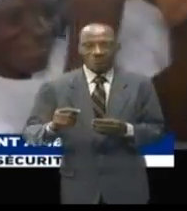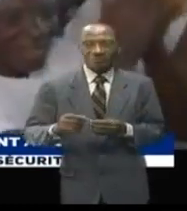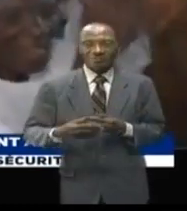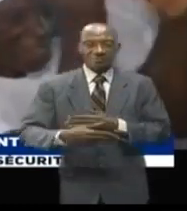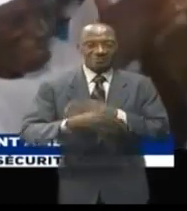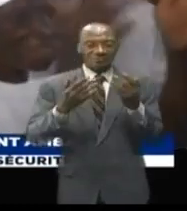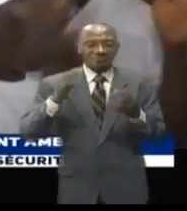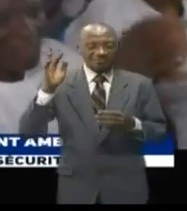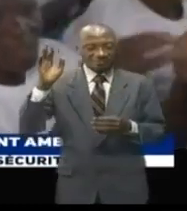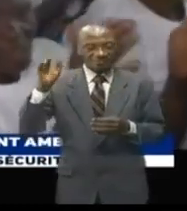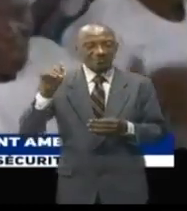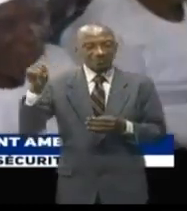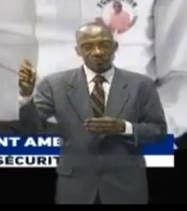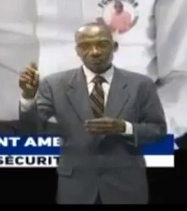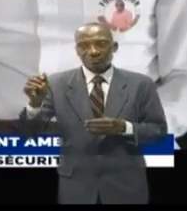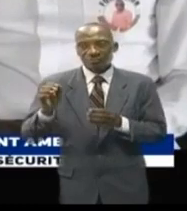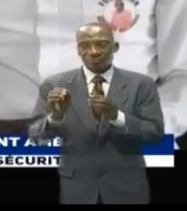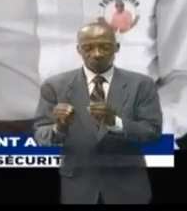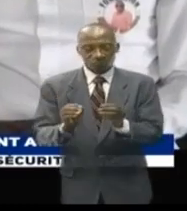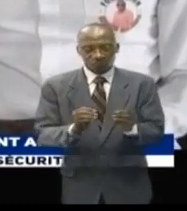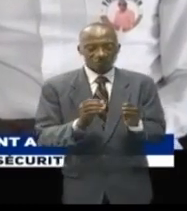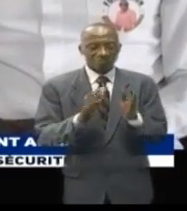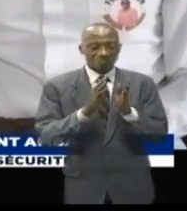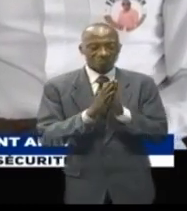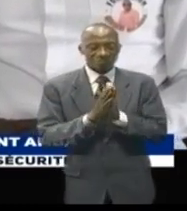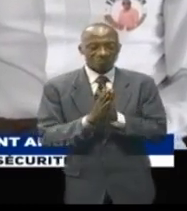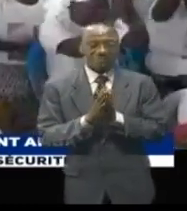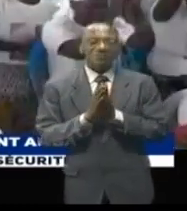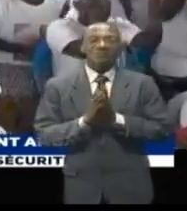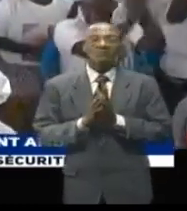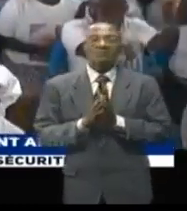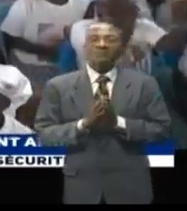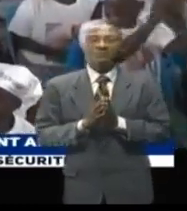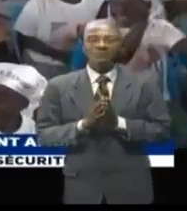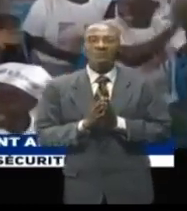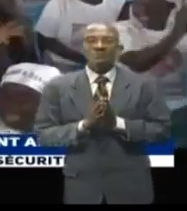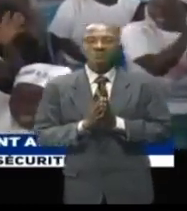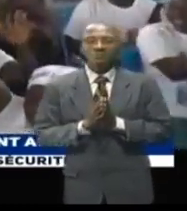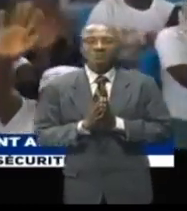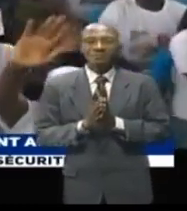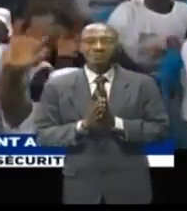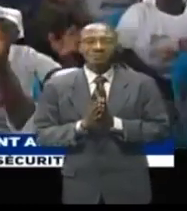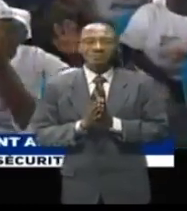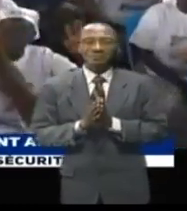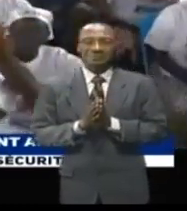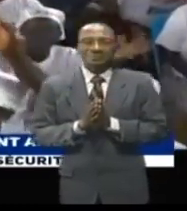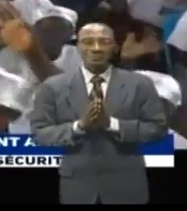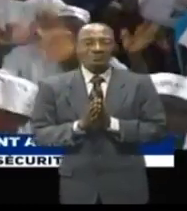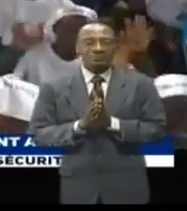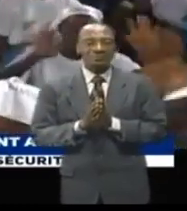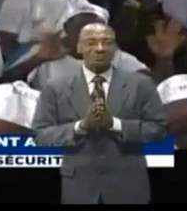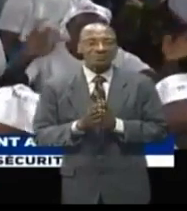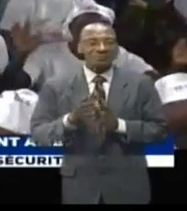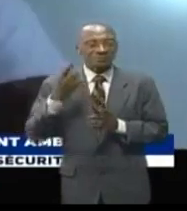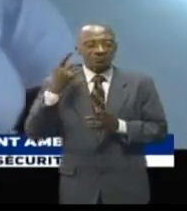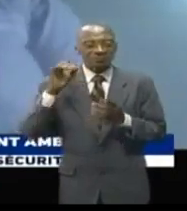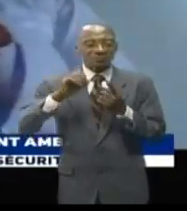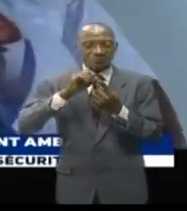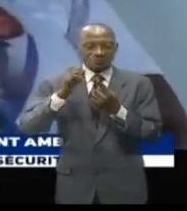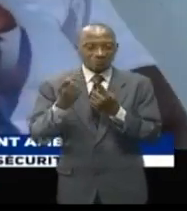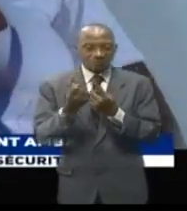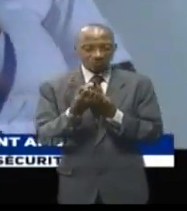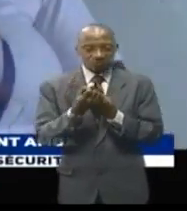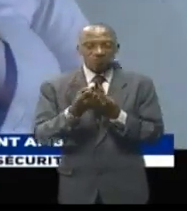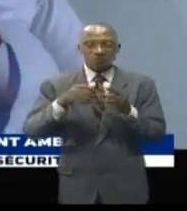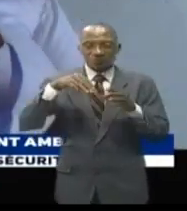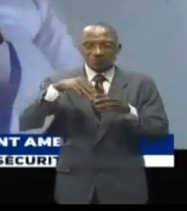et d'abnégation dans l'exercice de leur métier s'agissons de la situation sécurité dans l'est de